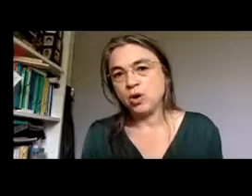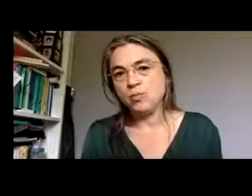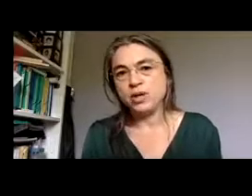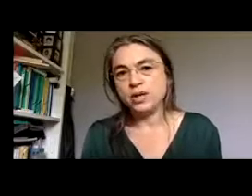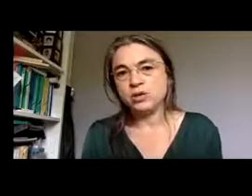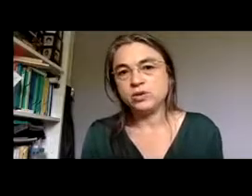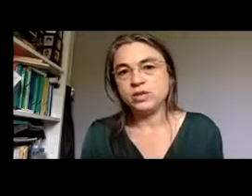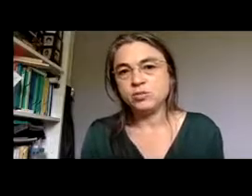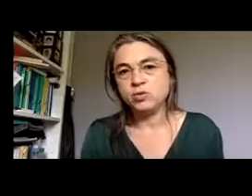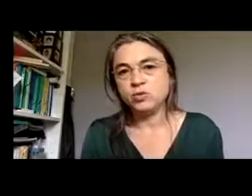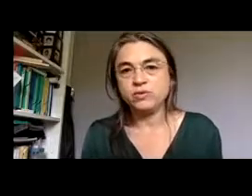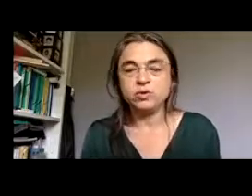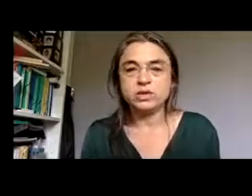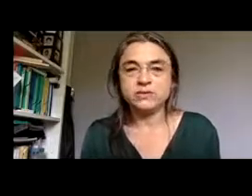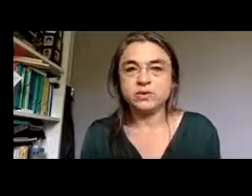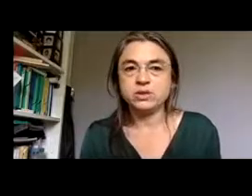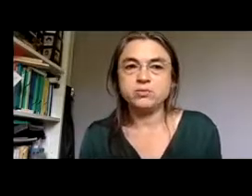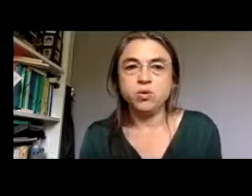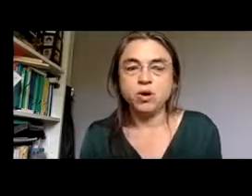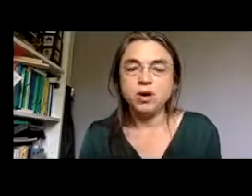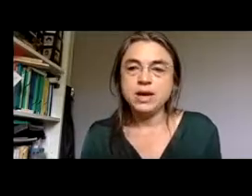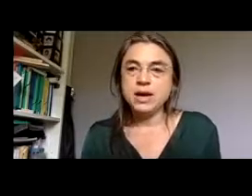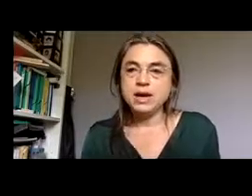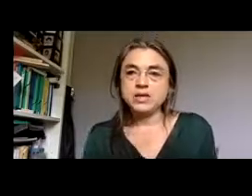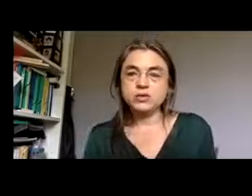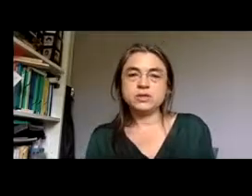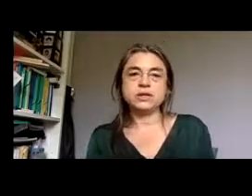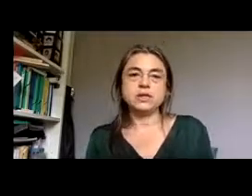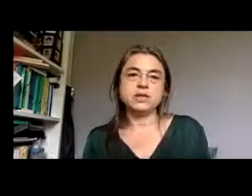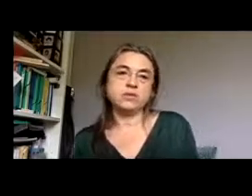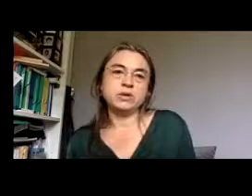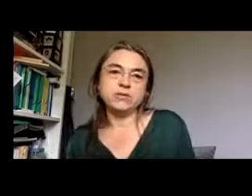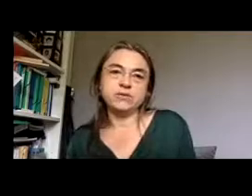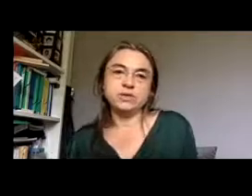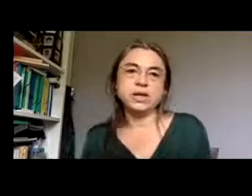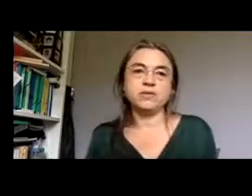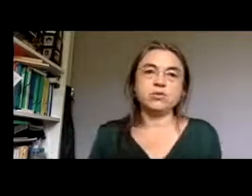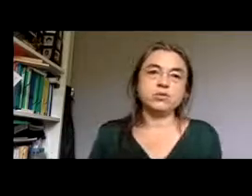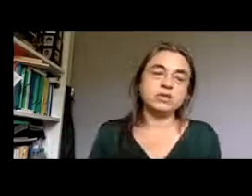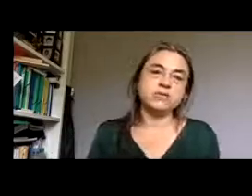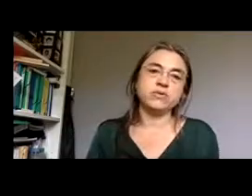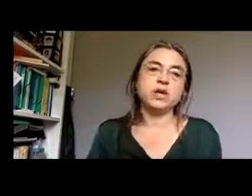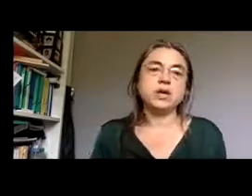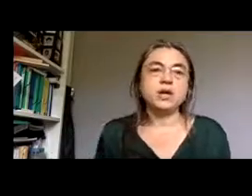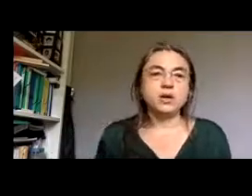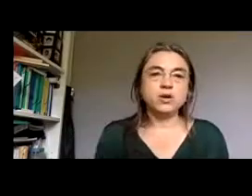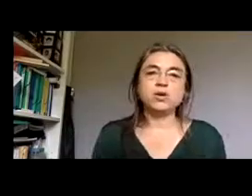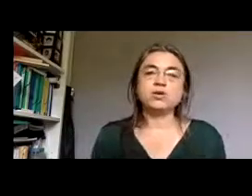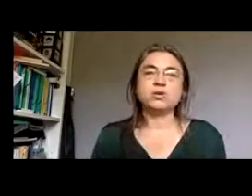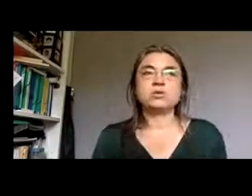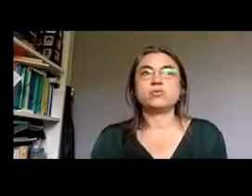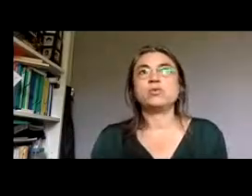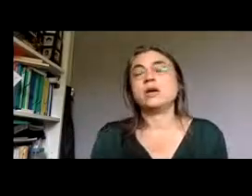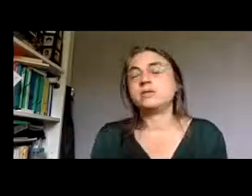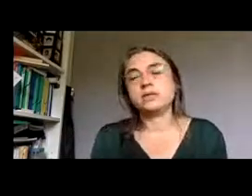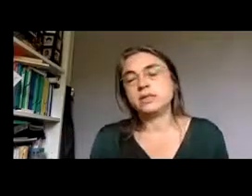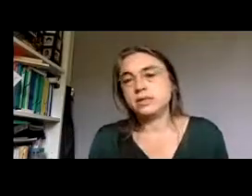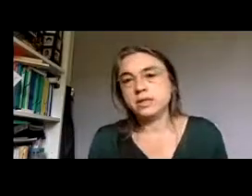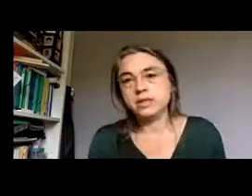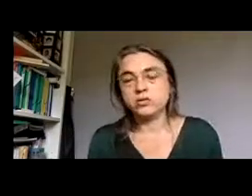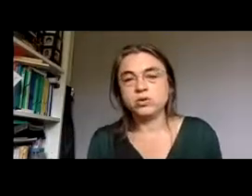type 1, moyenne dans le type 2, évolutive dans le type 3, associée à des difficultés visuelles évolutives que sont